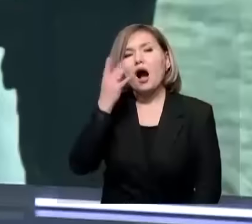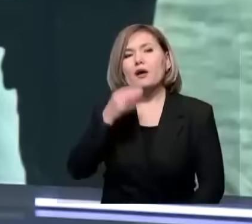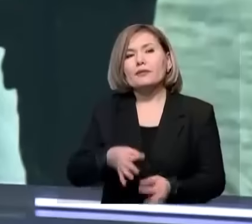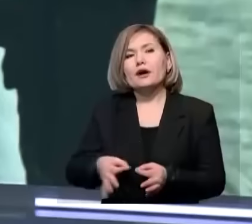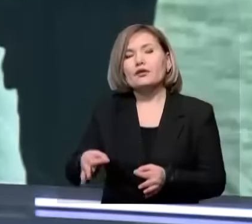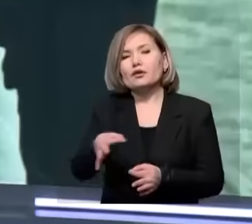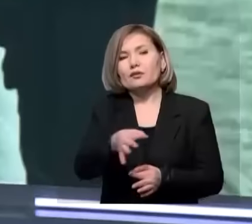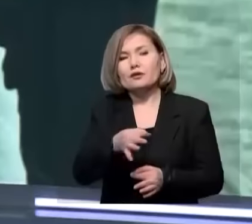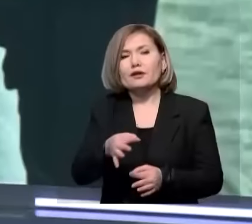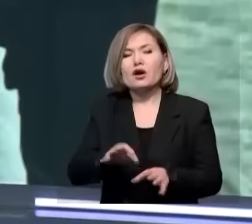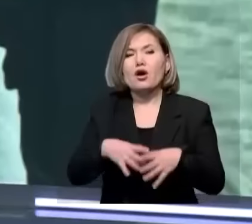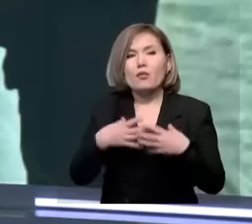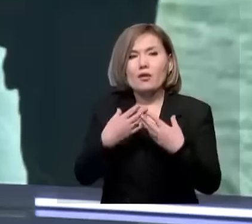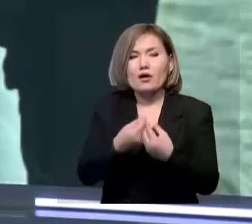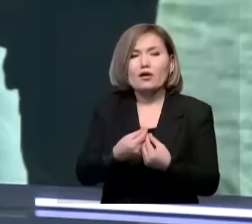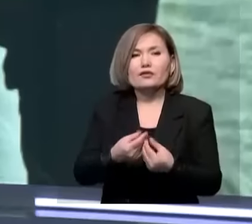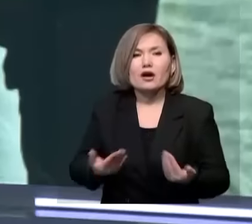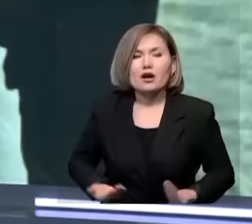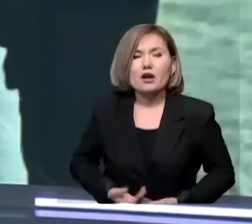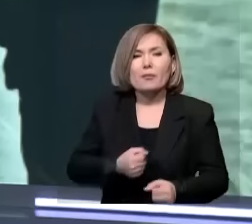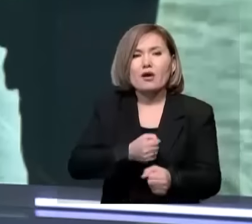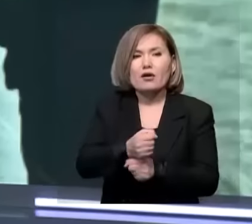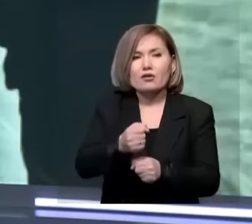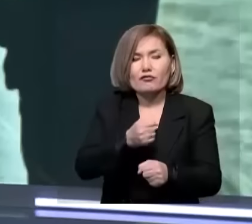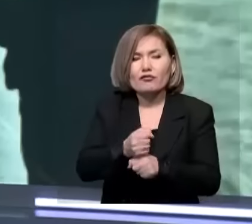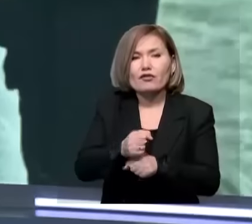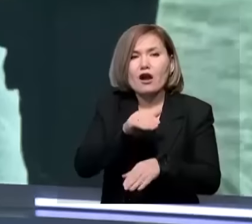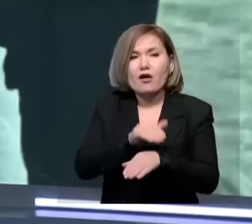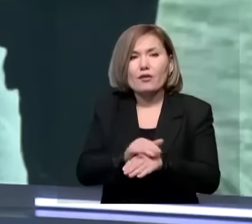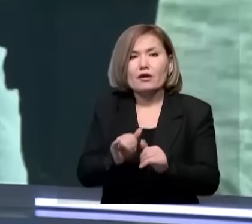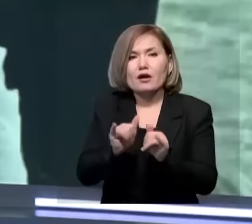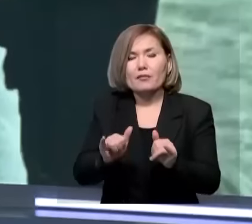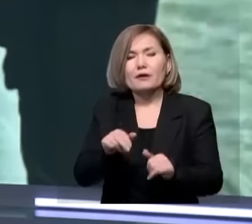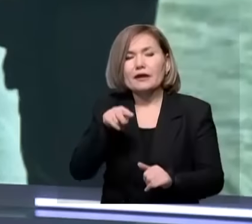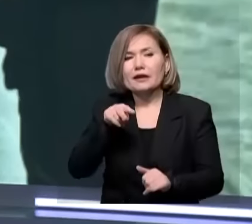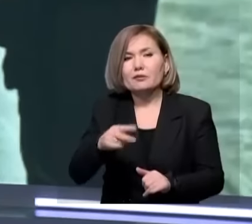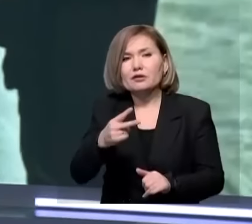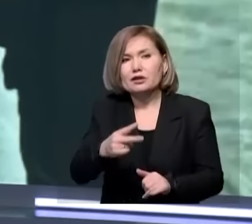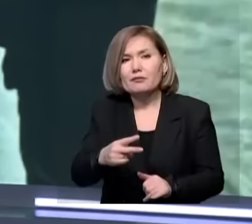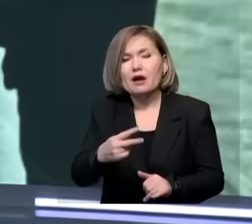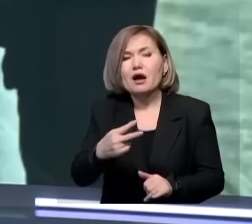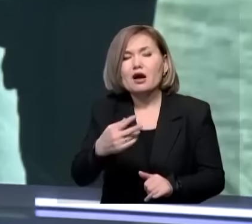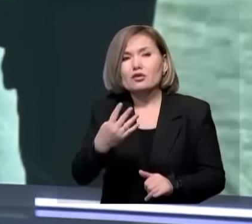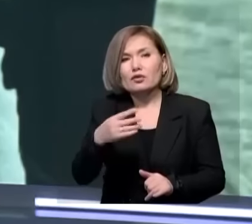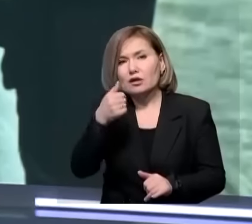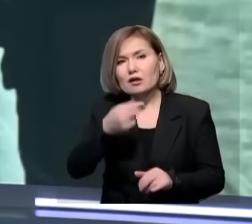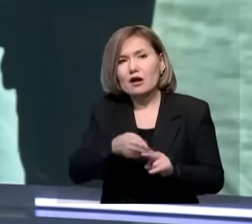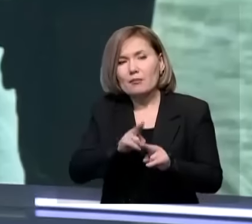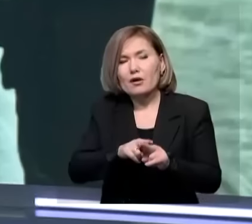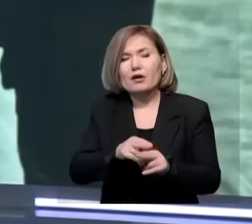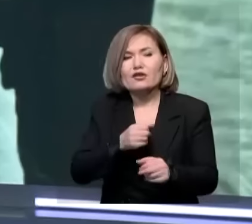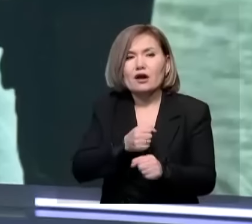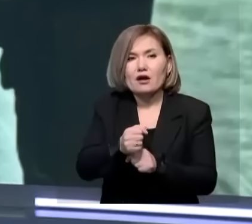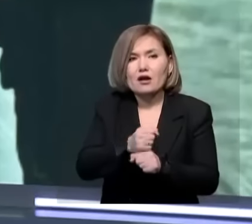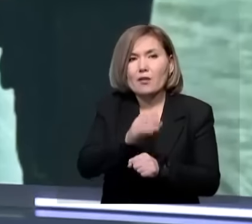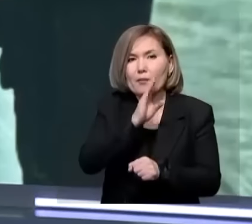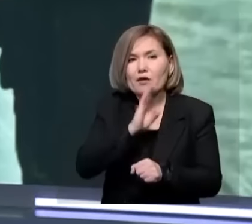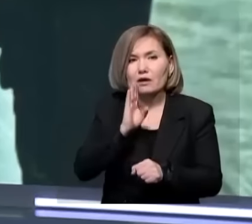Алматы облысында тұрмыстық зорлық-зомбылық фактілері азаймай тұр. Жыл басынан бері Қонаев қаласының өзінде әйелдерге күш көрсету